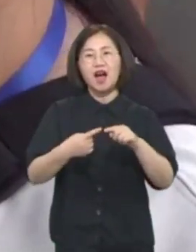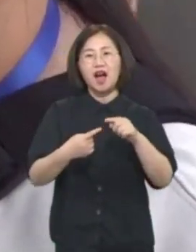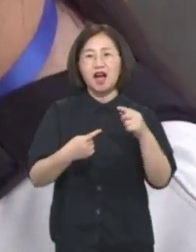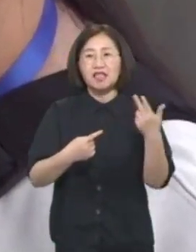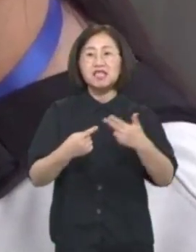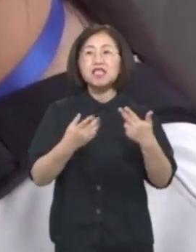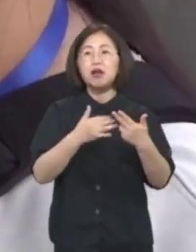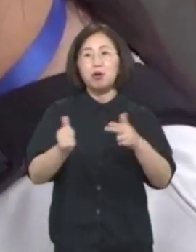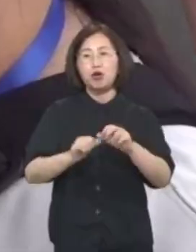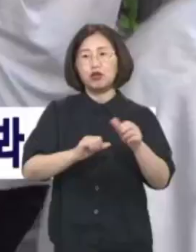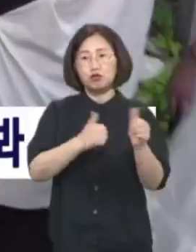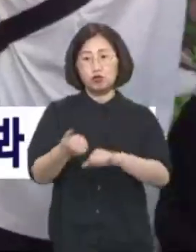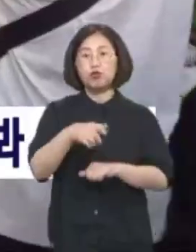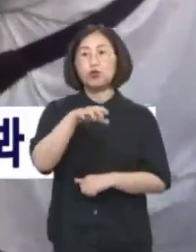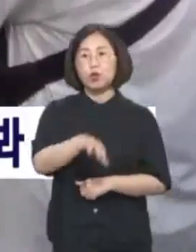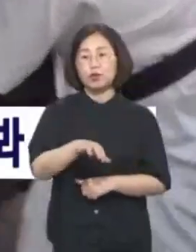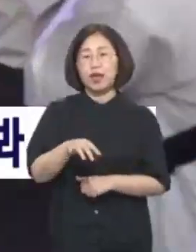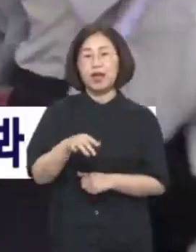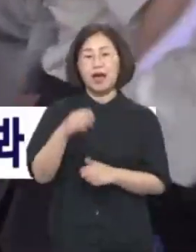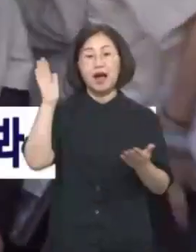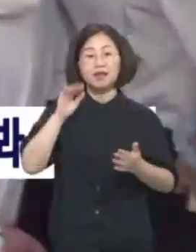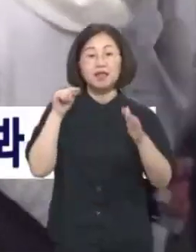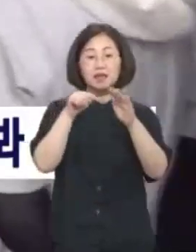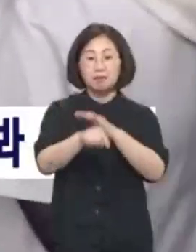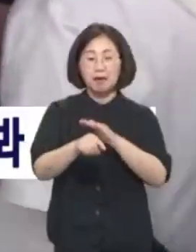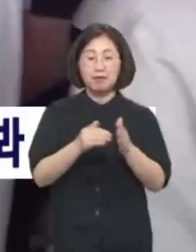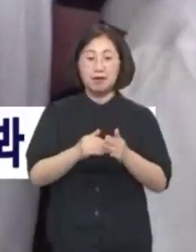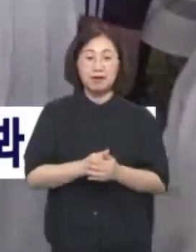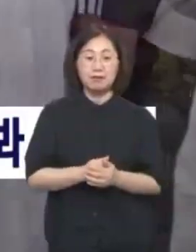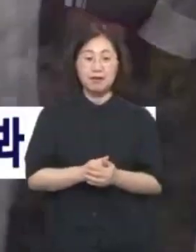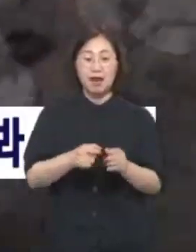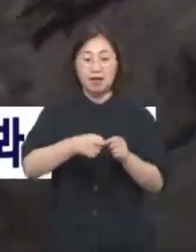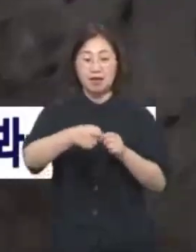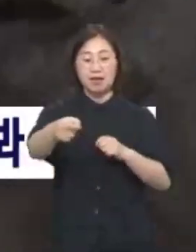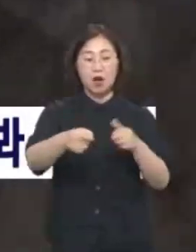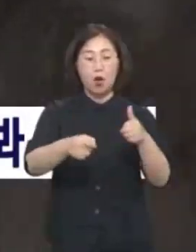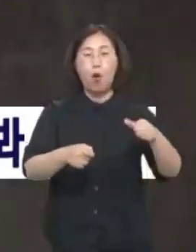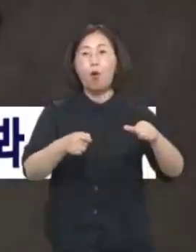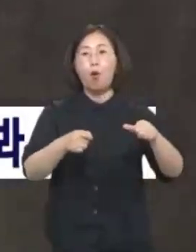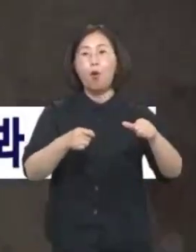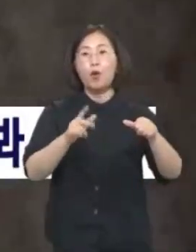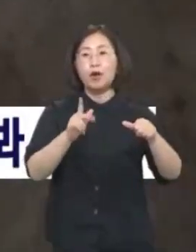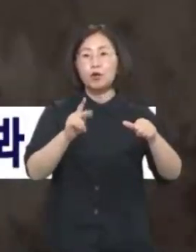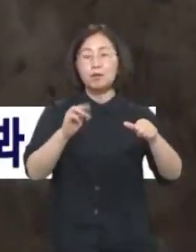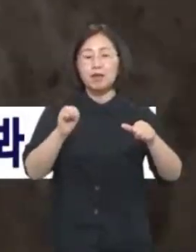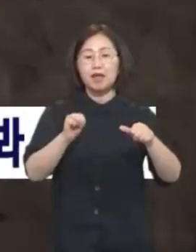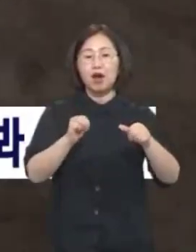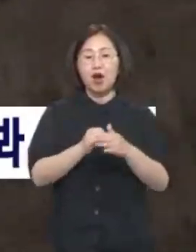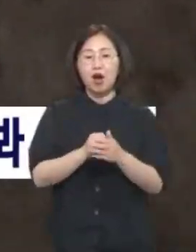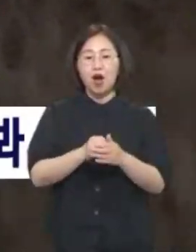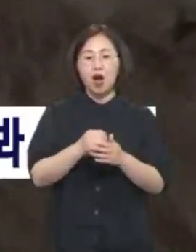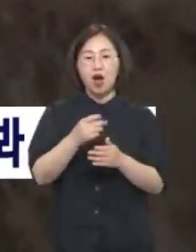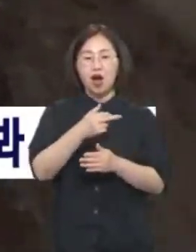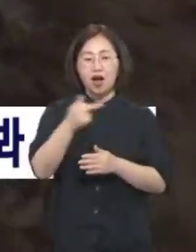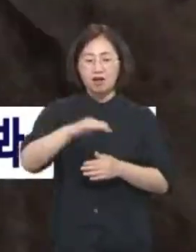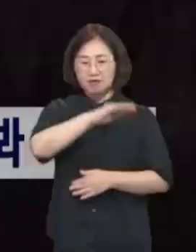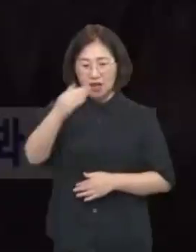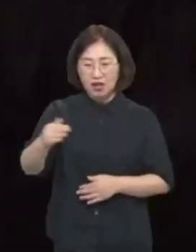현장을 학생들이 방문했습니다. 지하요새의 전체 길이는 5km, 20여 개의 큰 갱도를